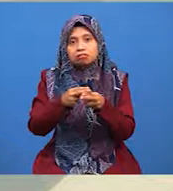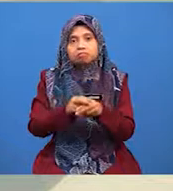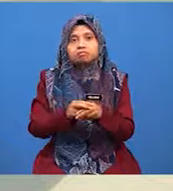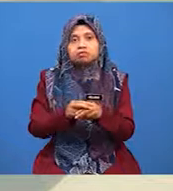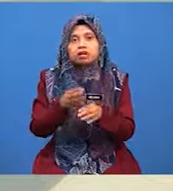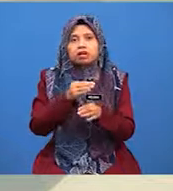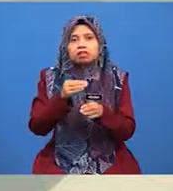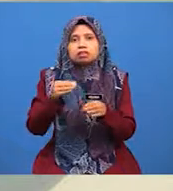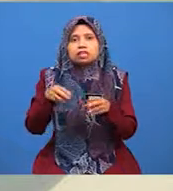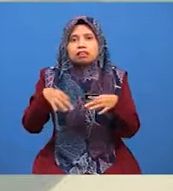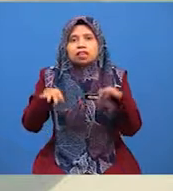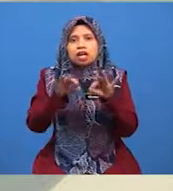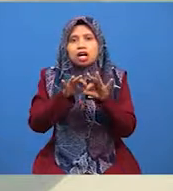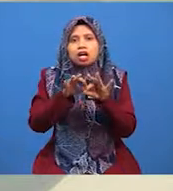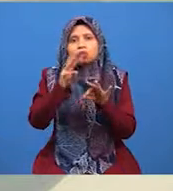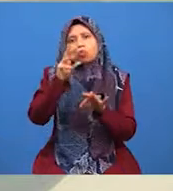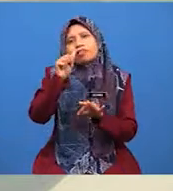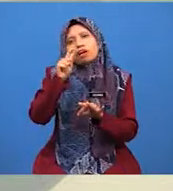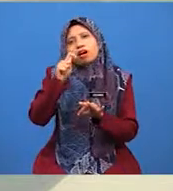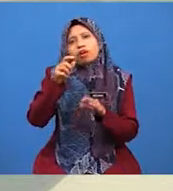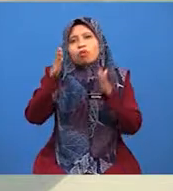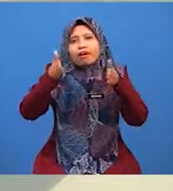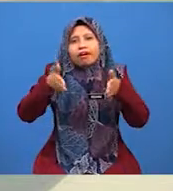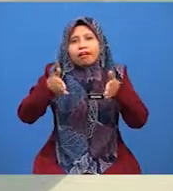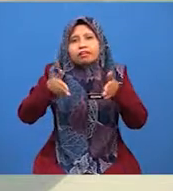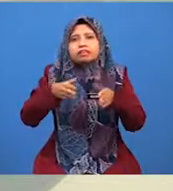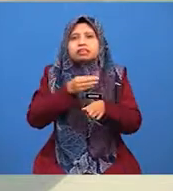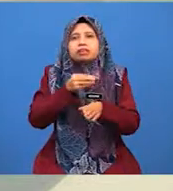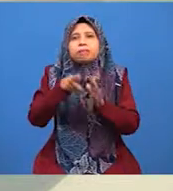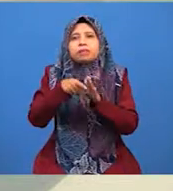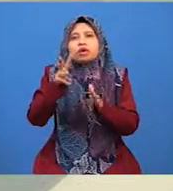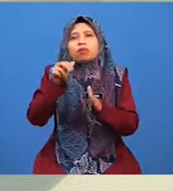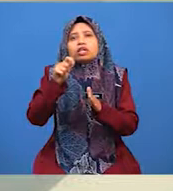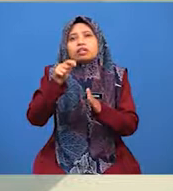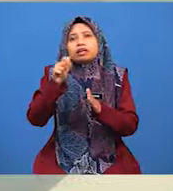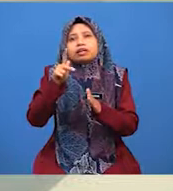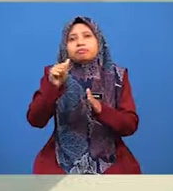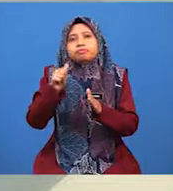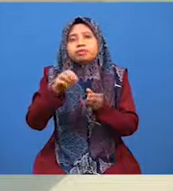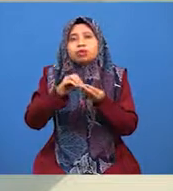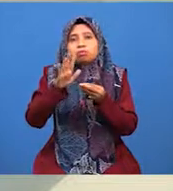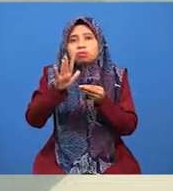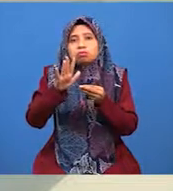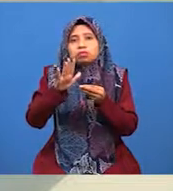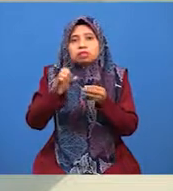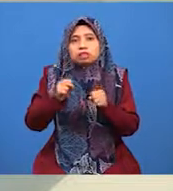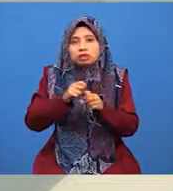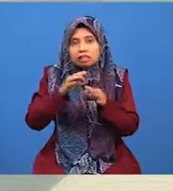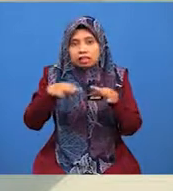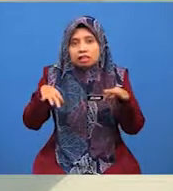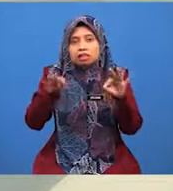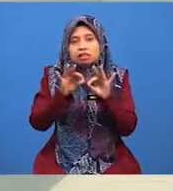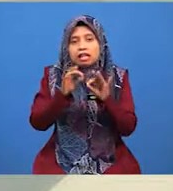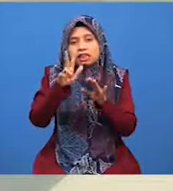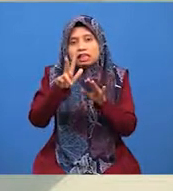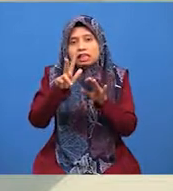dan pewatakan yang terdapat dalam cerpen. 5. Menghuraikan 3